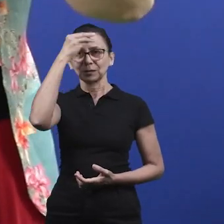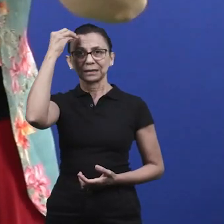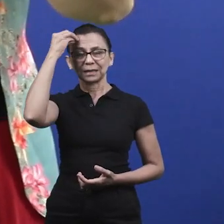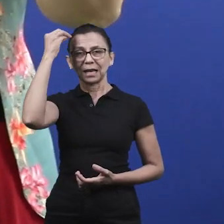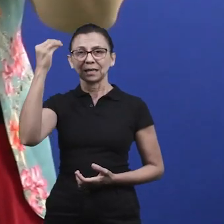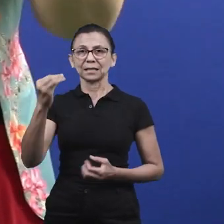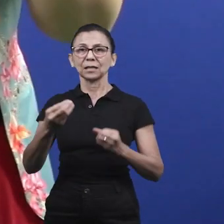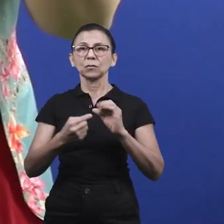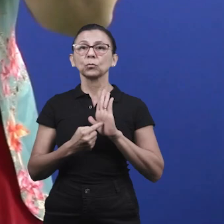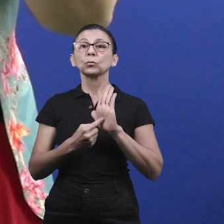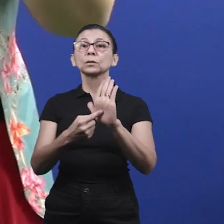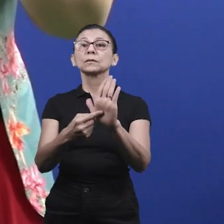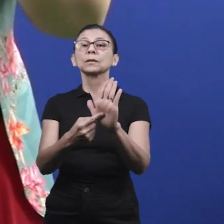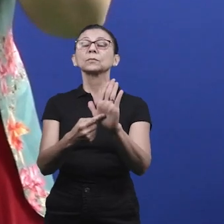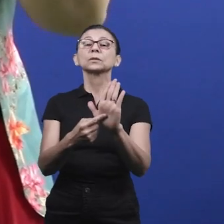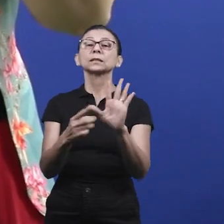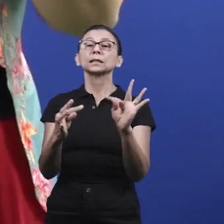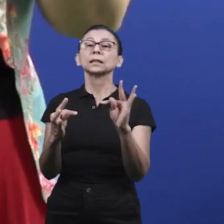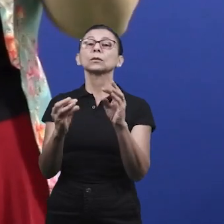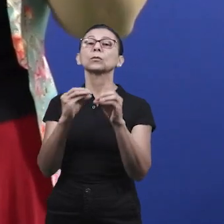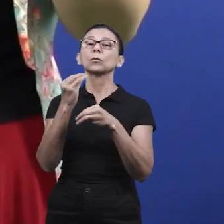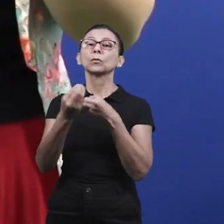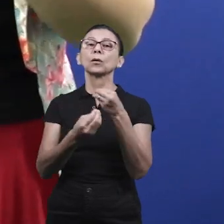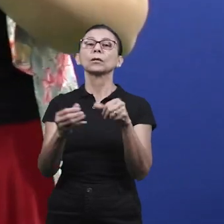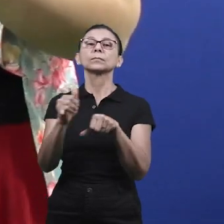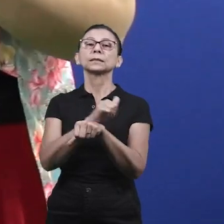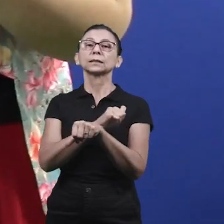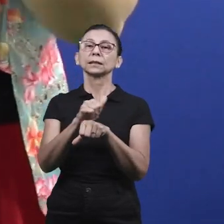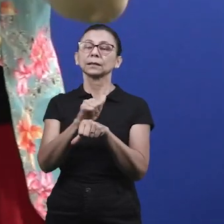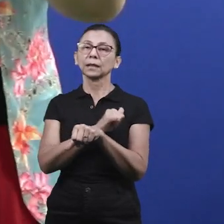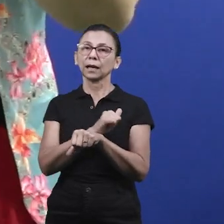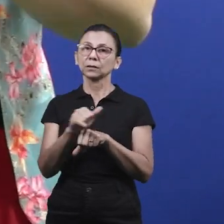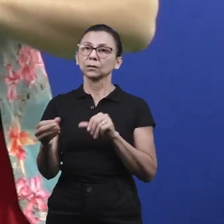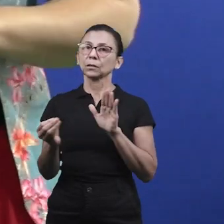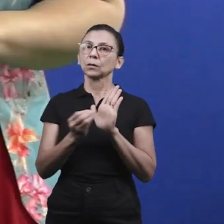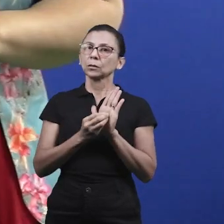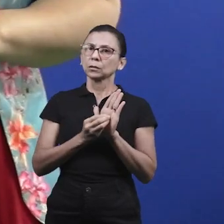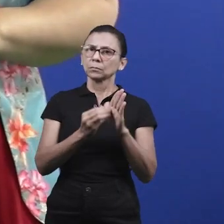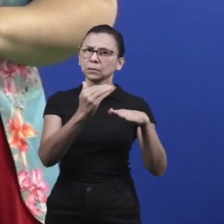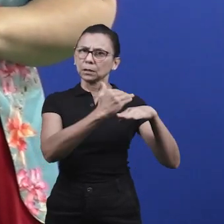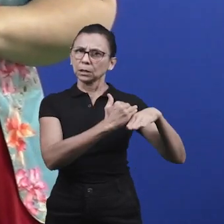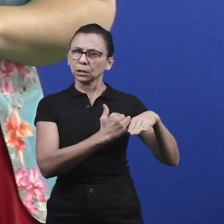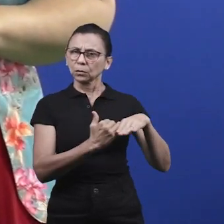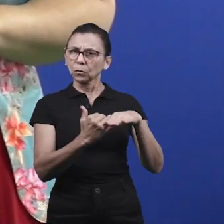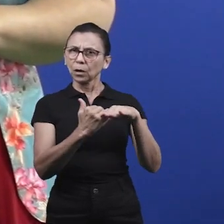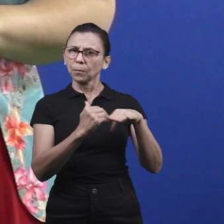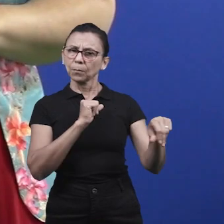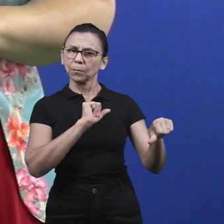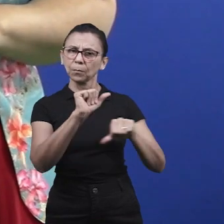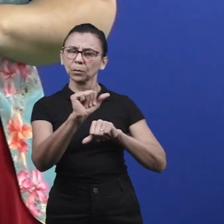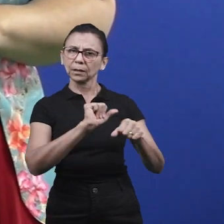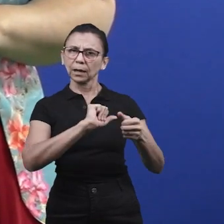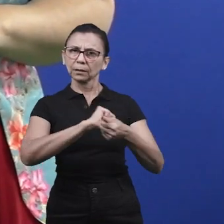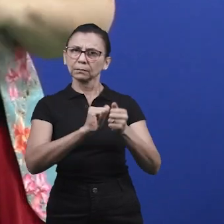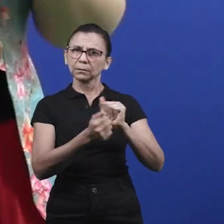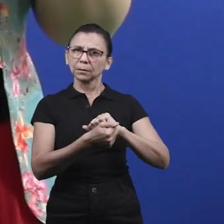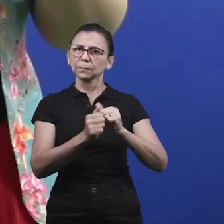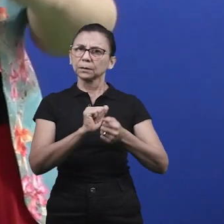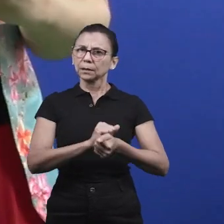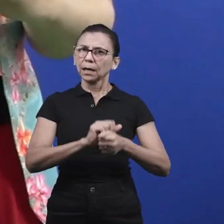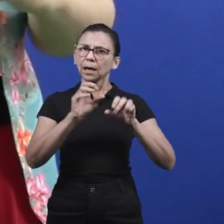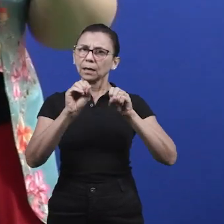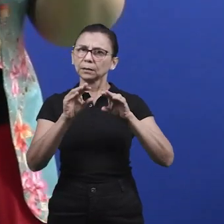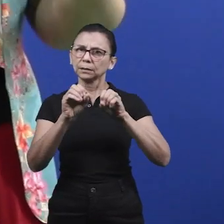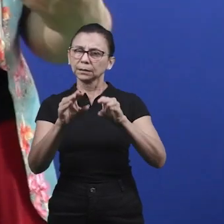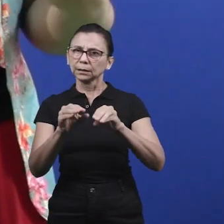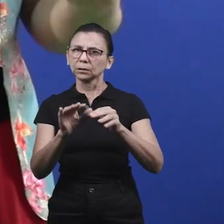présentation. Le contenu, il est le seul, mais la forme de le présenter, elle doit être adaptée pour toucher qui?